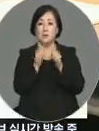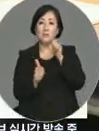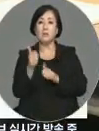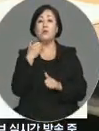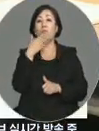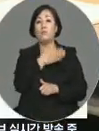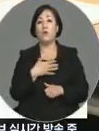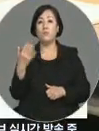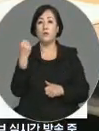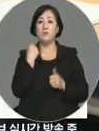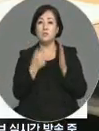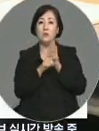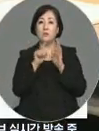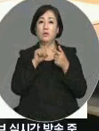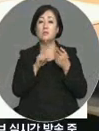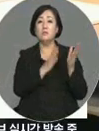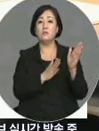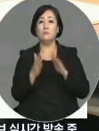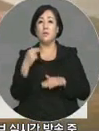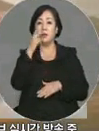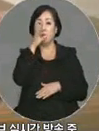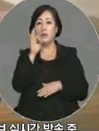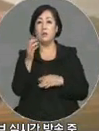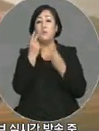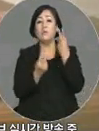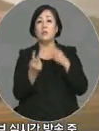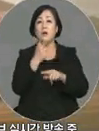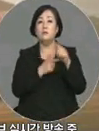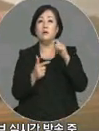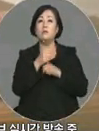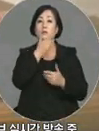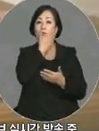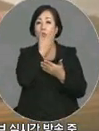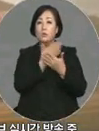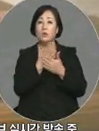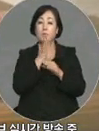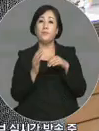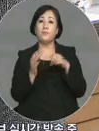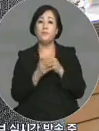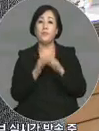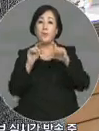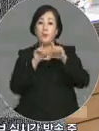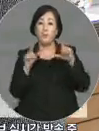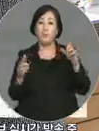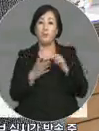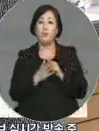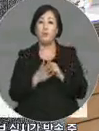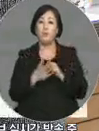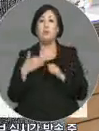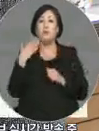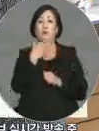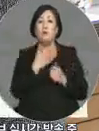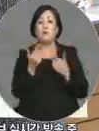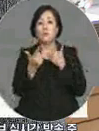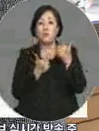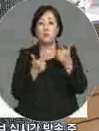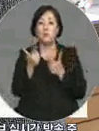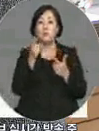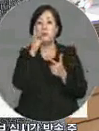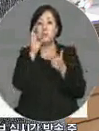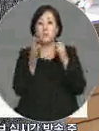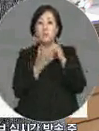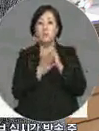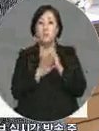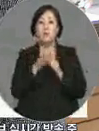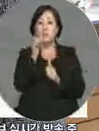최상의 컨디션을 갖기 위한 건강관리가 무엇보다 중요합니다. 생체시계를 조절할 필요가 있는데요. 수능